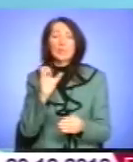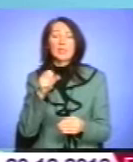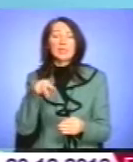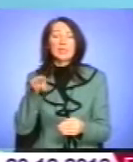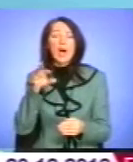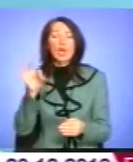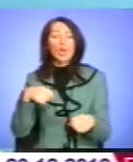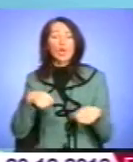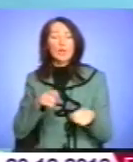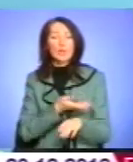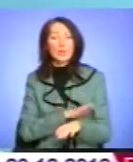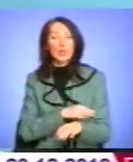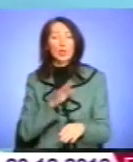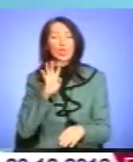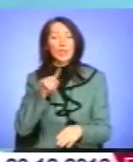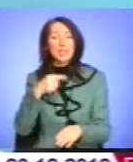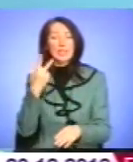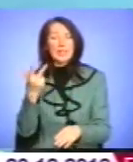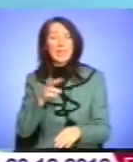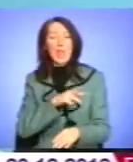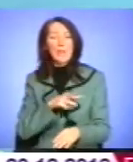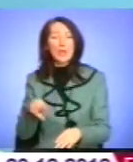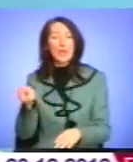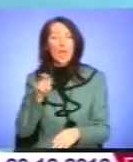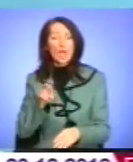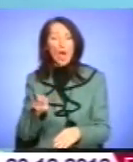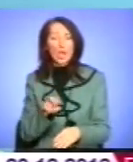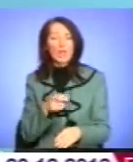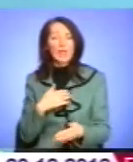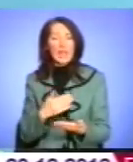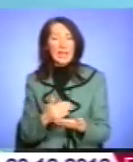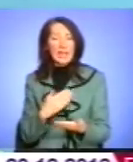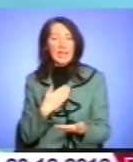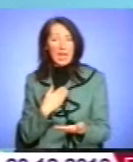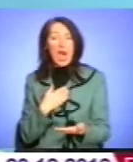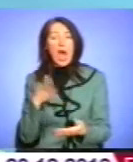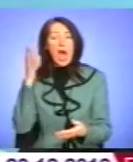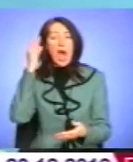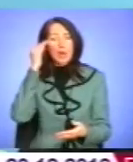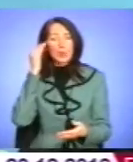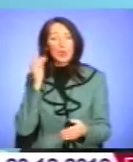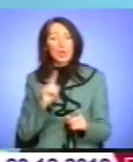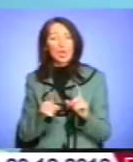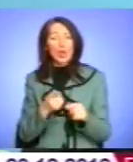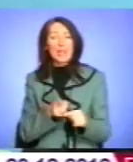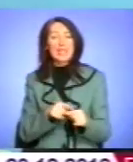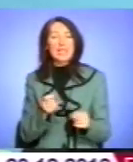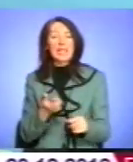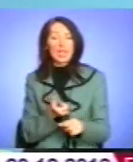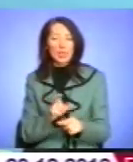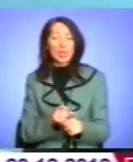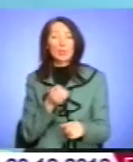в нас 4,3 мільйона доларів. Я рахую, що це досить